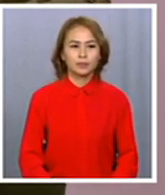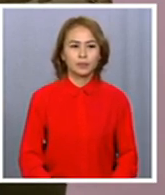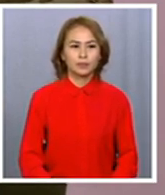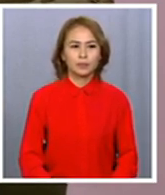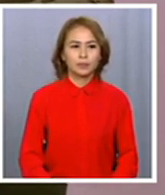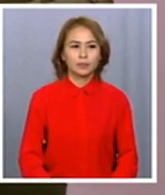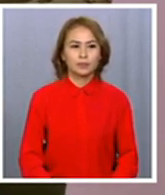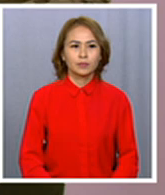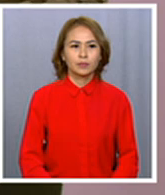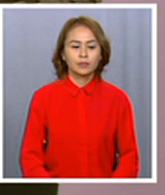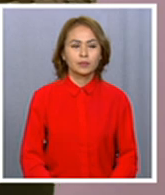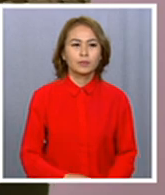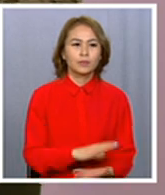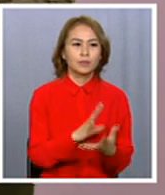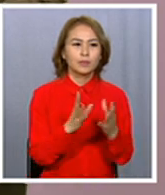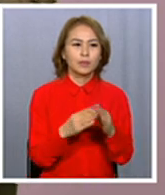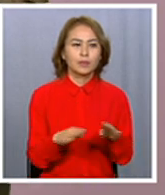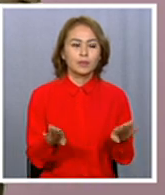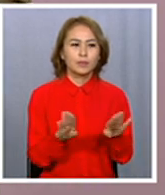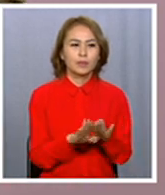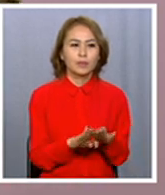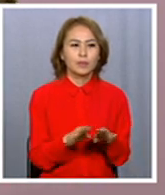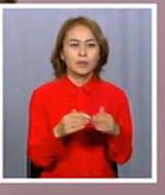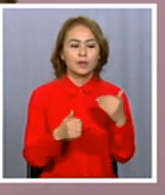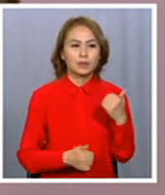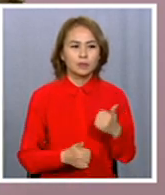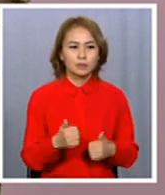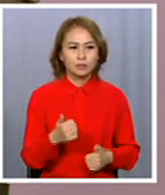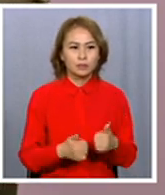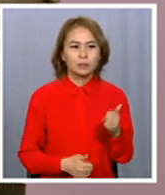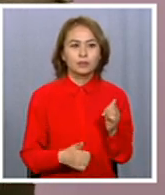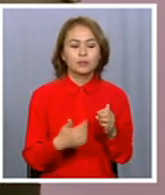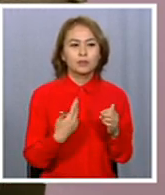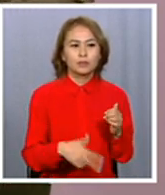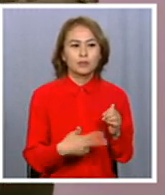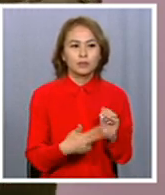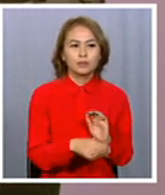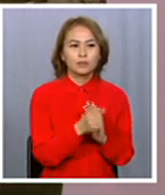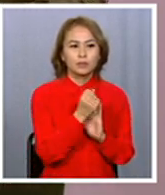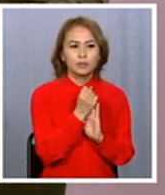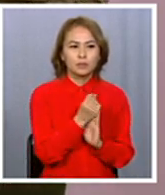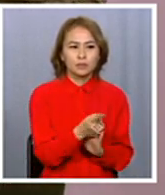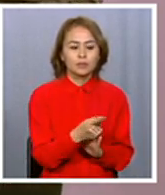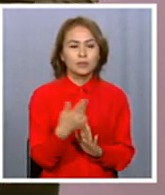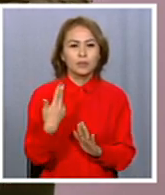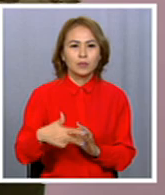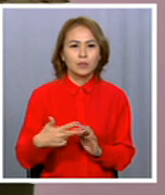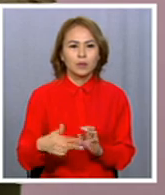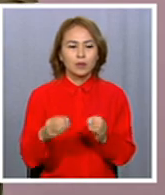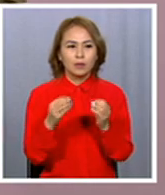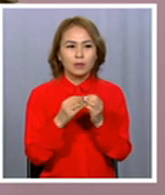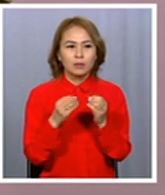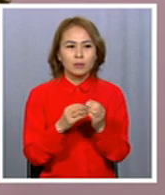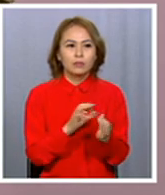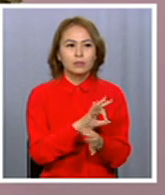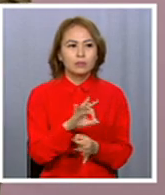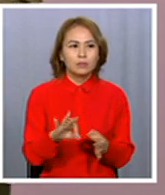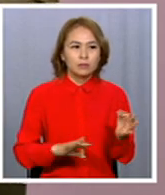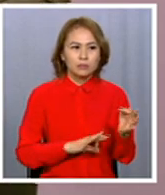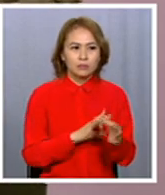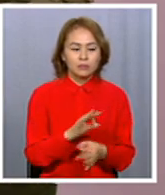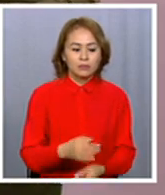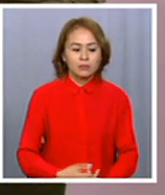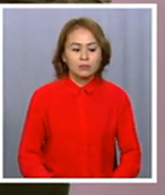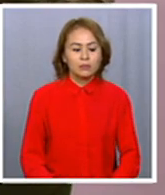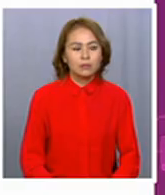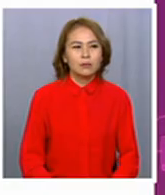тең. Енді екі бөлшек санды салыстырамыз. 30-дан 11, 30-дан 10-нан артық.